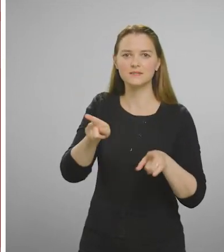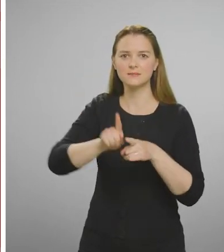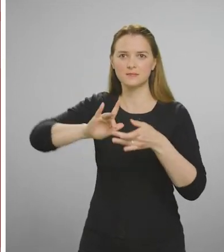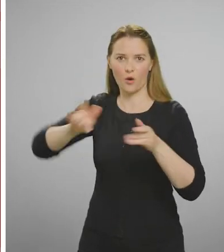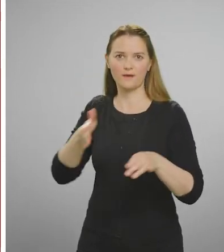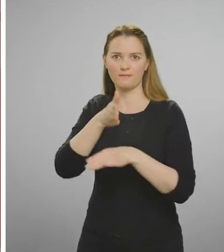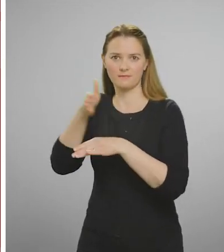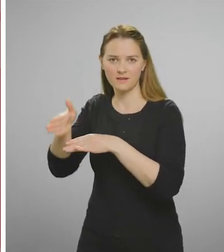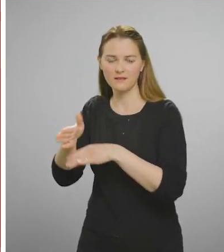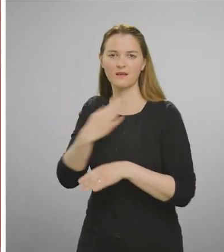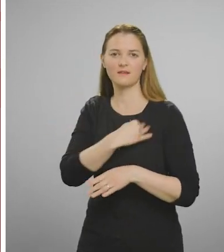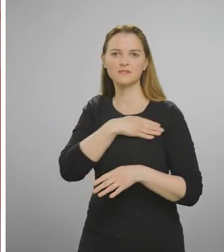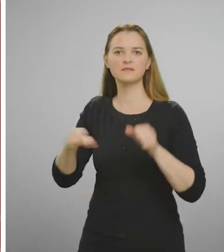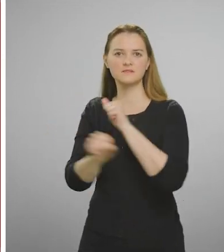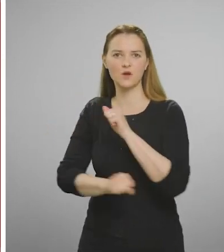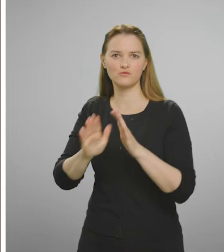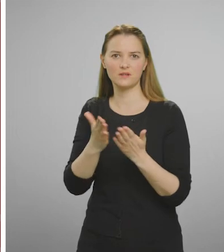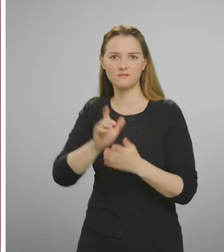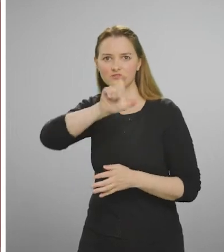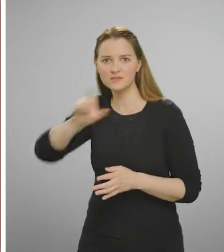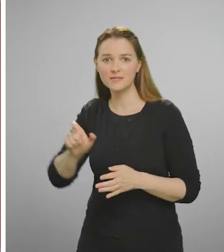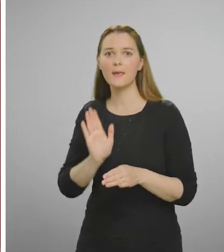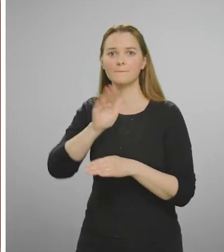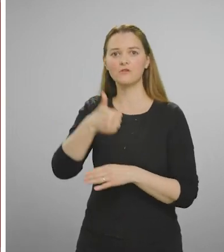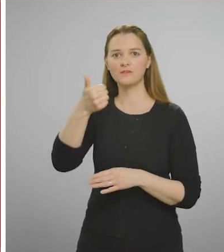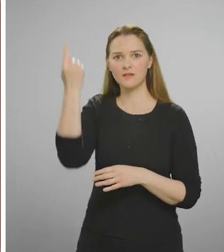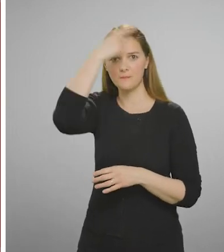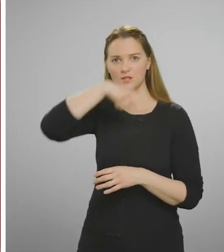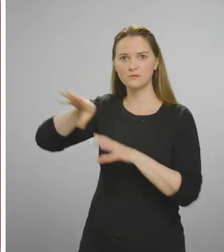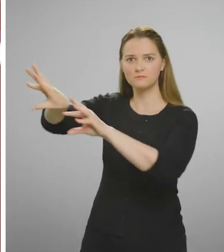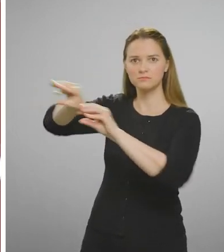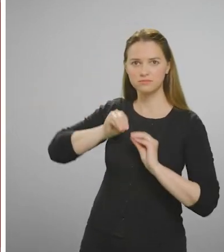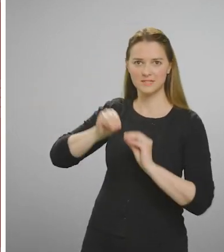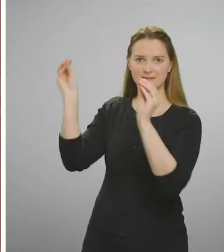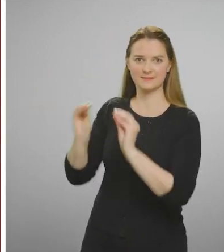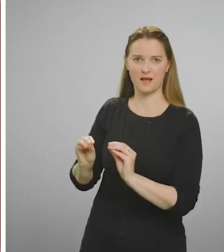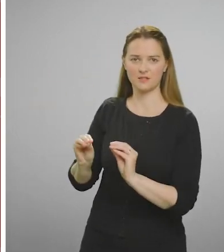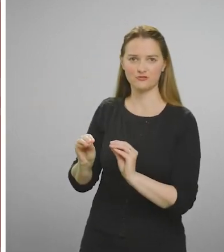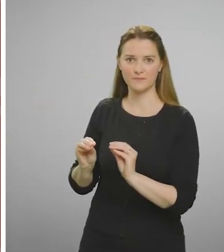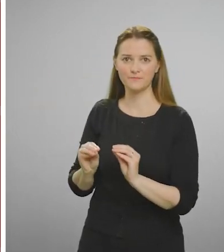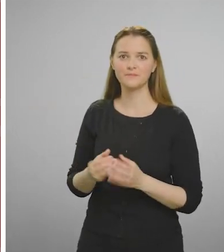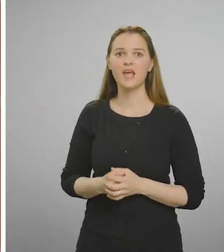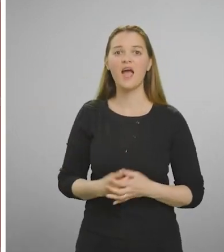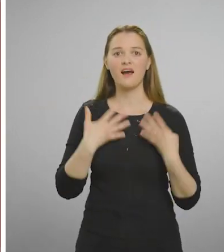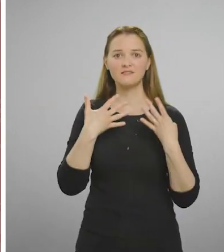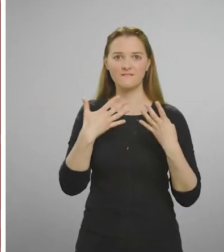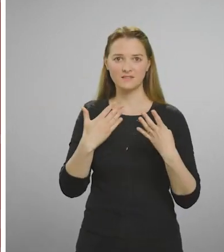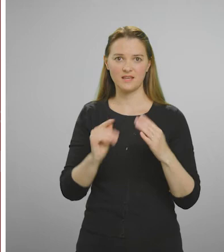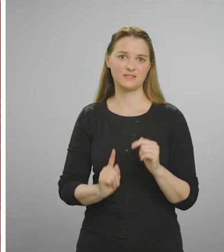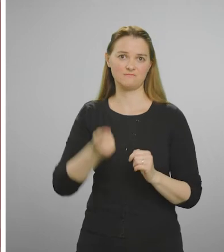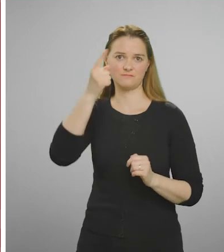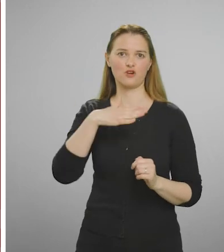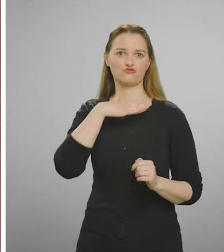hrvatskim sveučilišnim knjižnicama, te više od 1.000.000 preuzetih jedinica sadržaja iz njihovih repozitorija. Dok